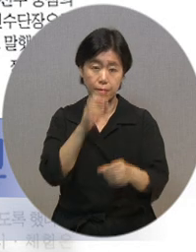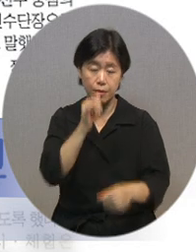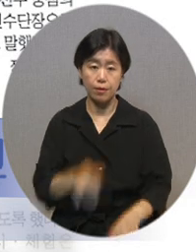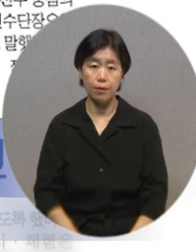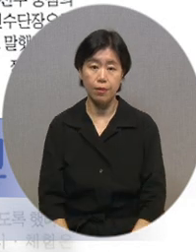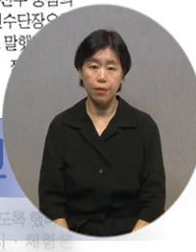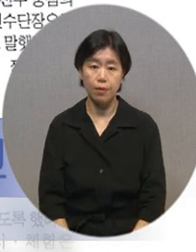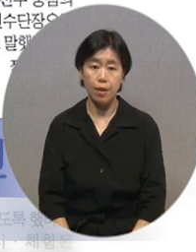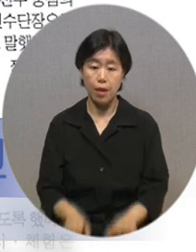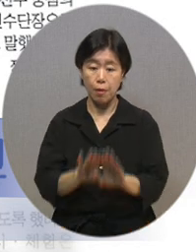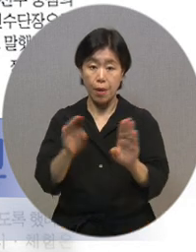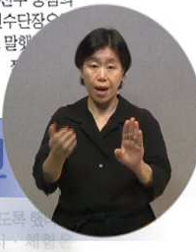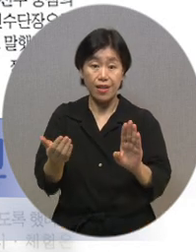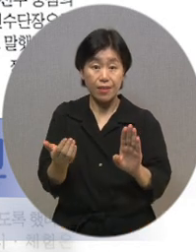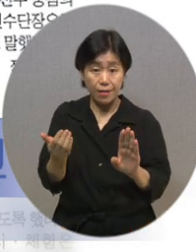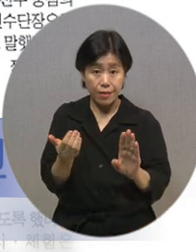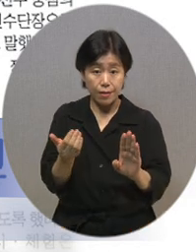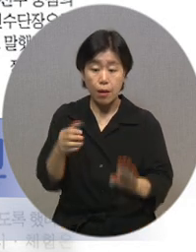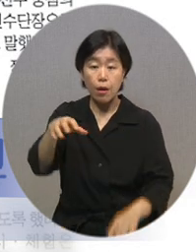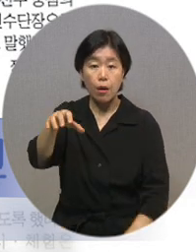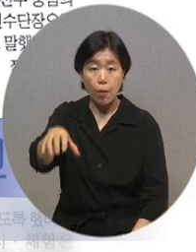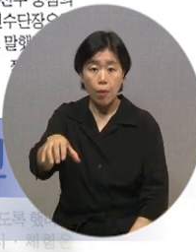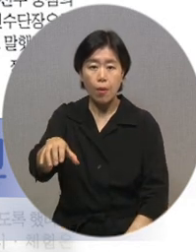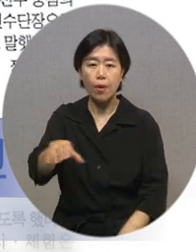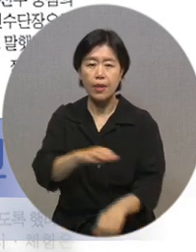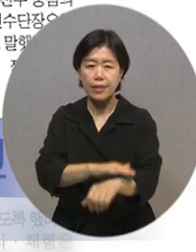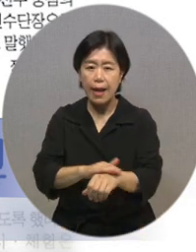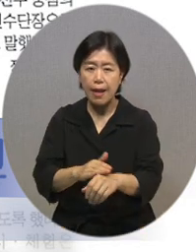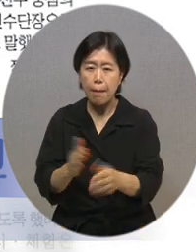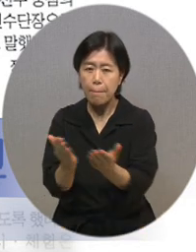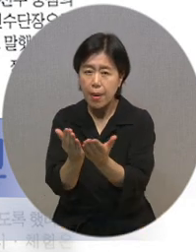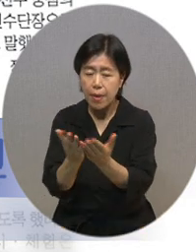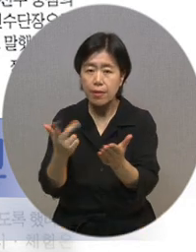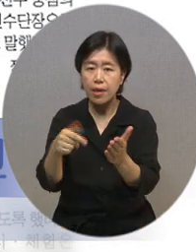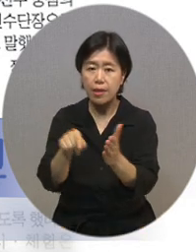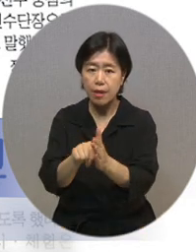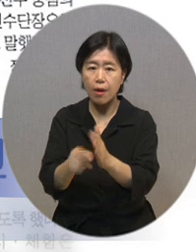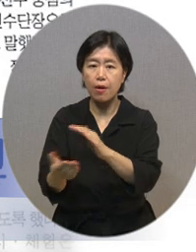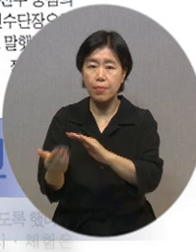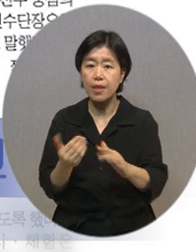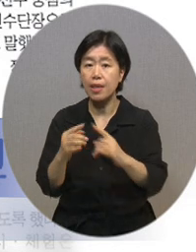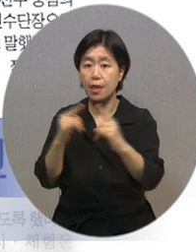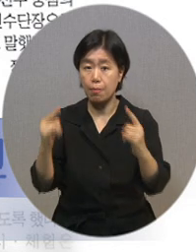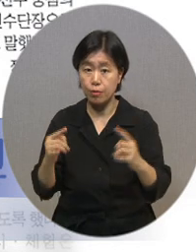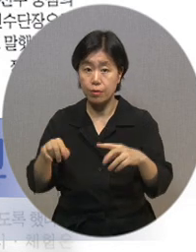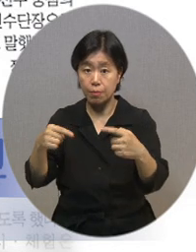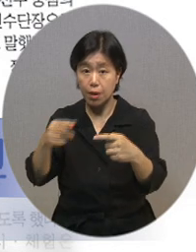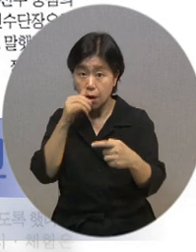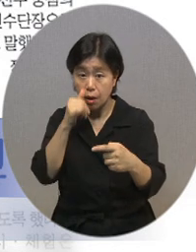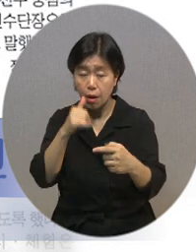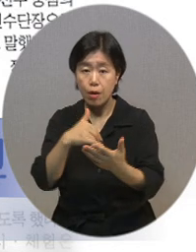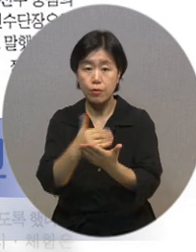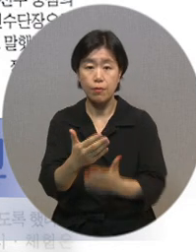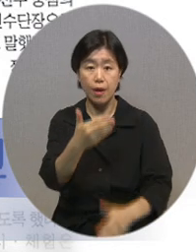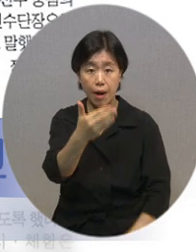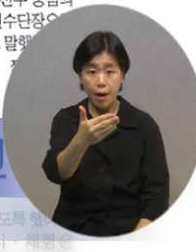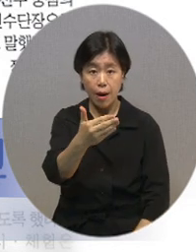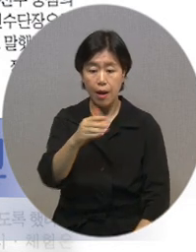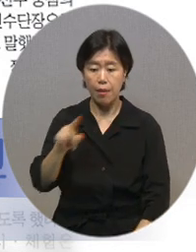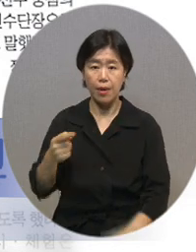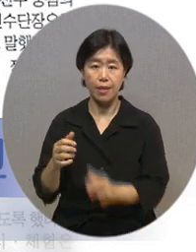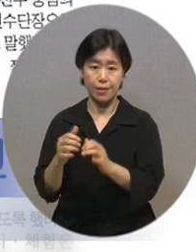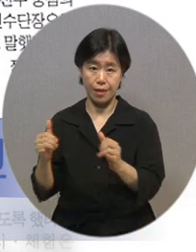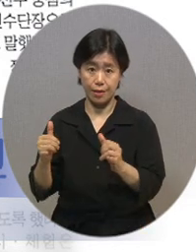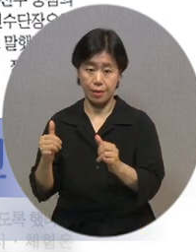개막전 현지 적응과 컨디션 조절을 위해 마련된 사정 캠프에는 아홉개 종목 104명의 선수단이